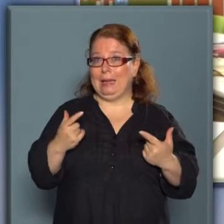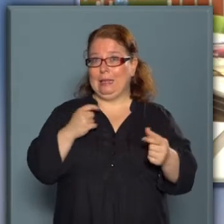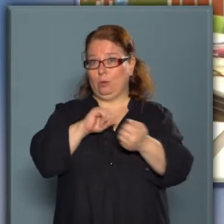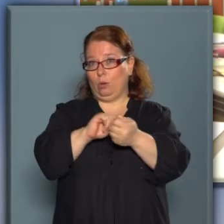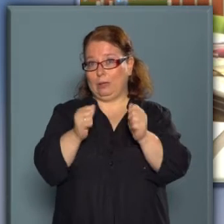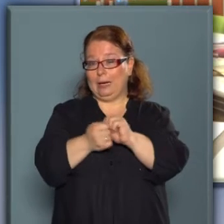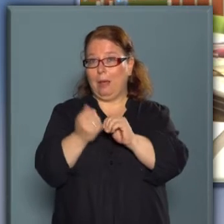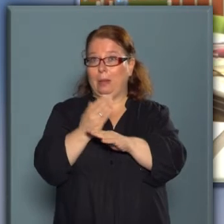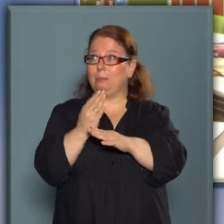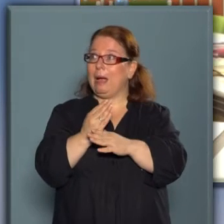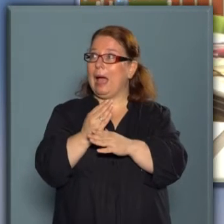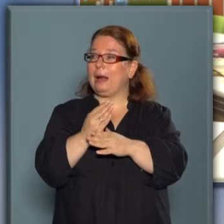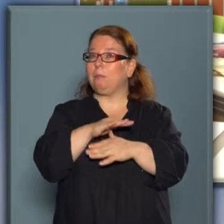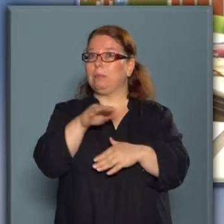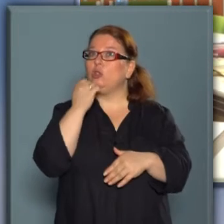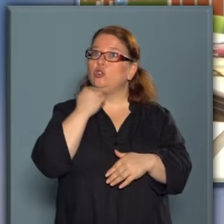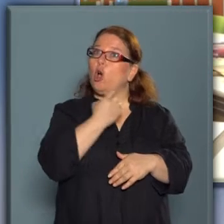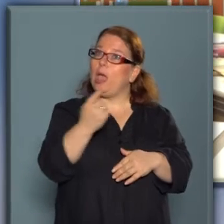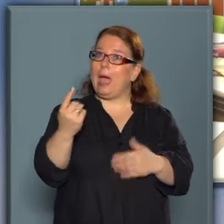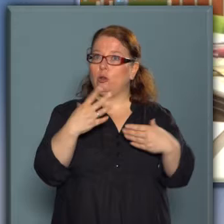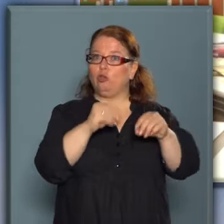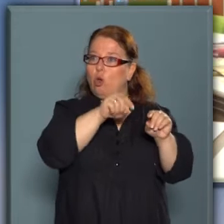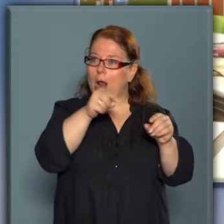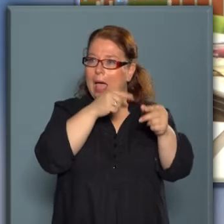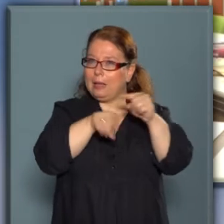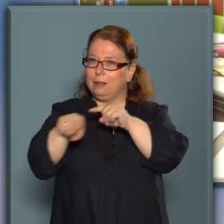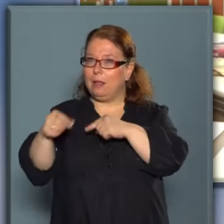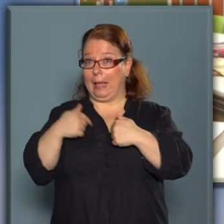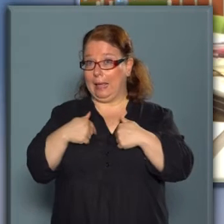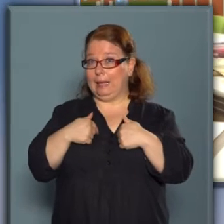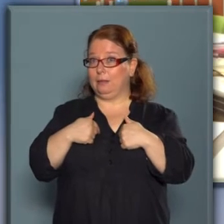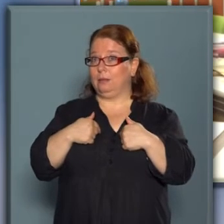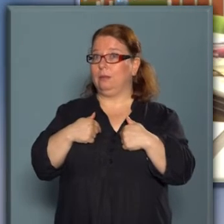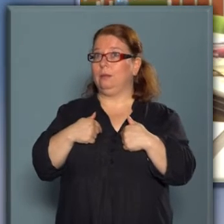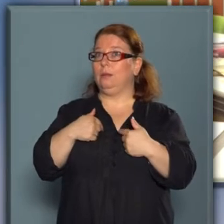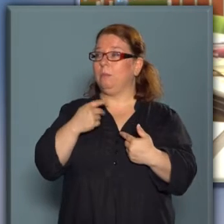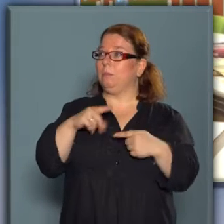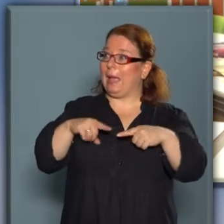történelmet, már maga mindenki a saját családján keresztül. Tehát én megértem